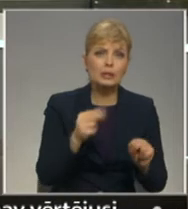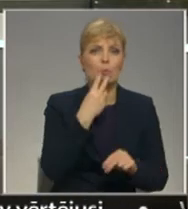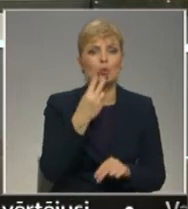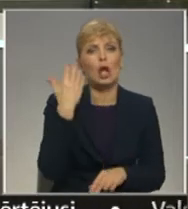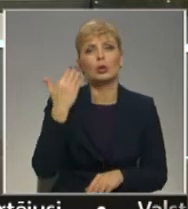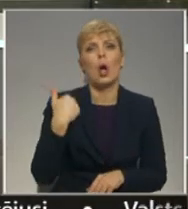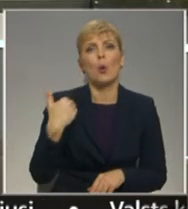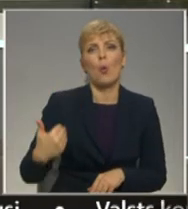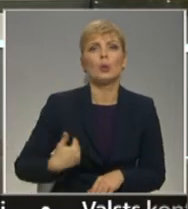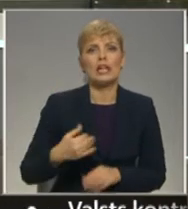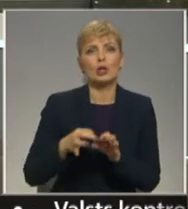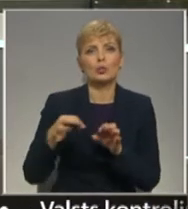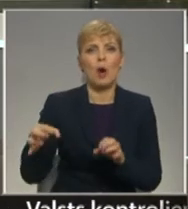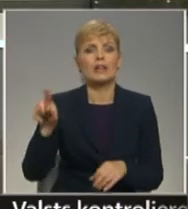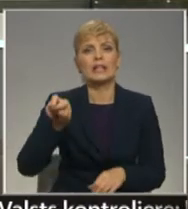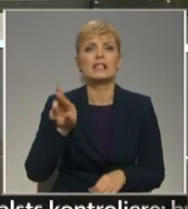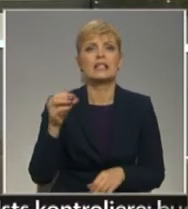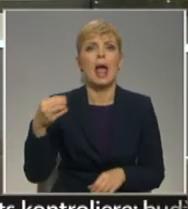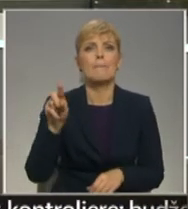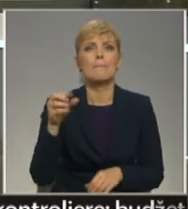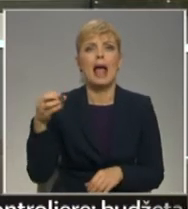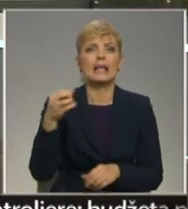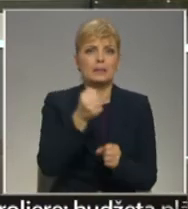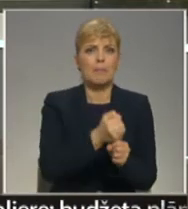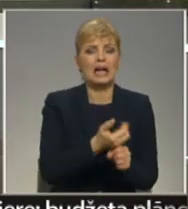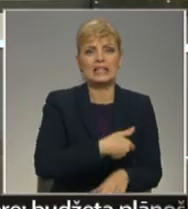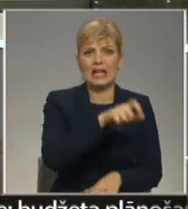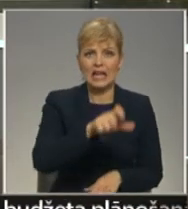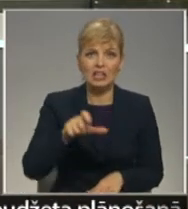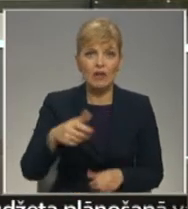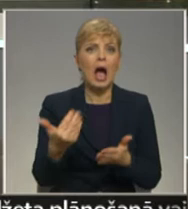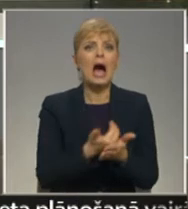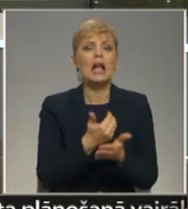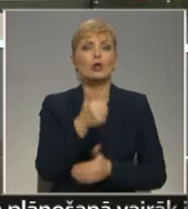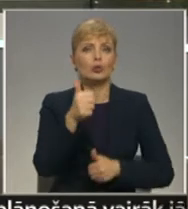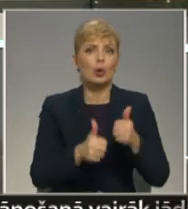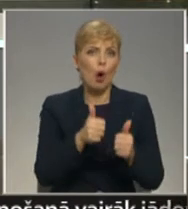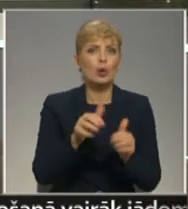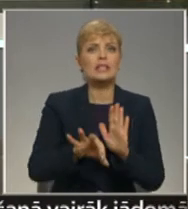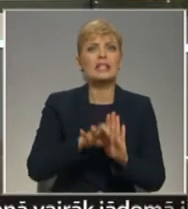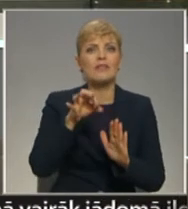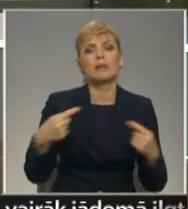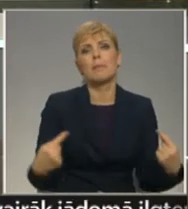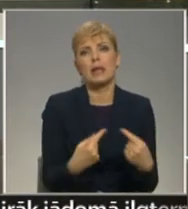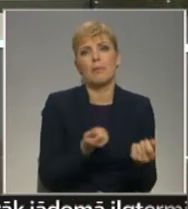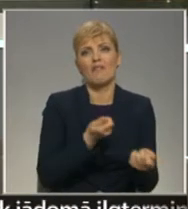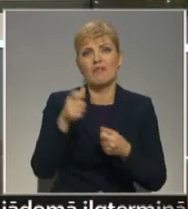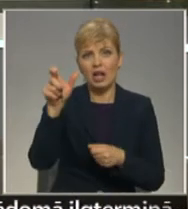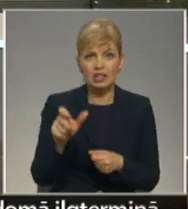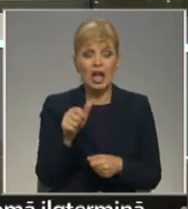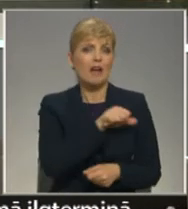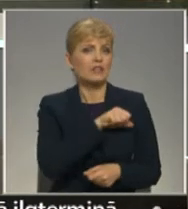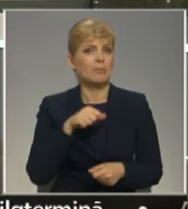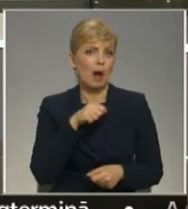pagasta iedzīvotāji, lai atkārtotā konkursā izvēlētos piemērotāko vadītāju. Viņi izteikuši vēlmi paši piedalīties